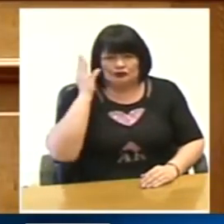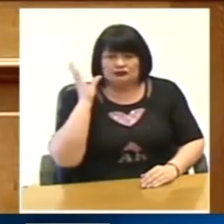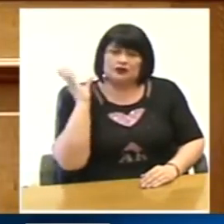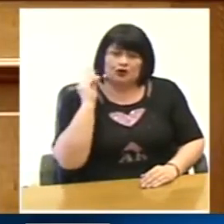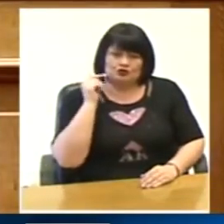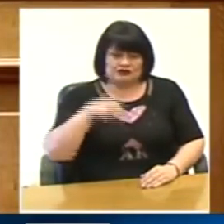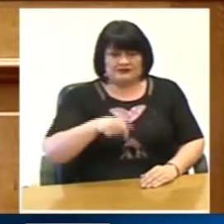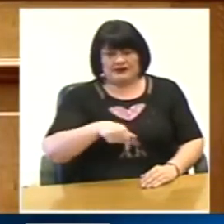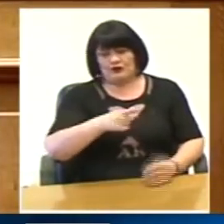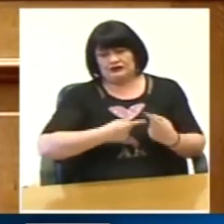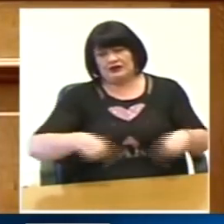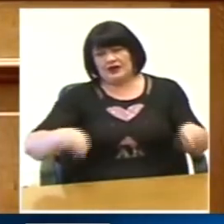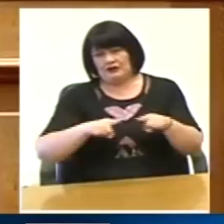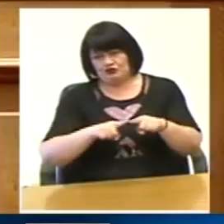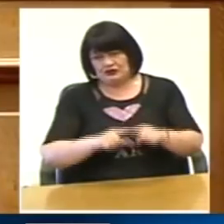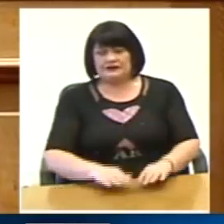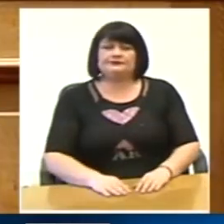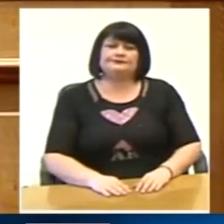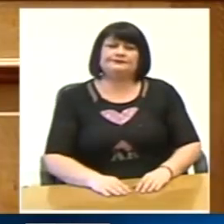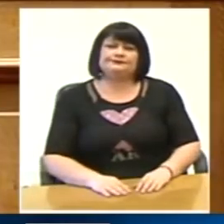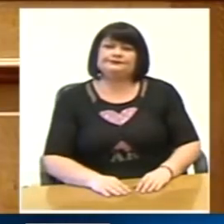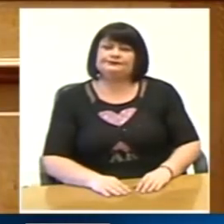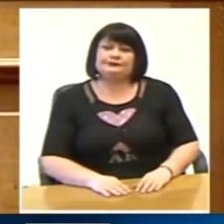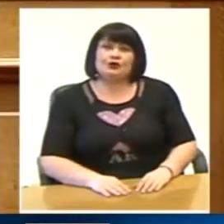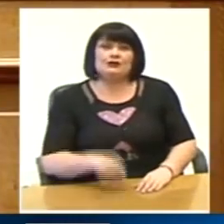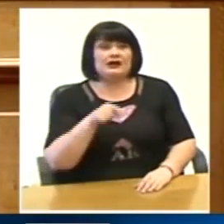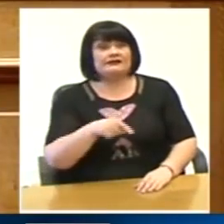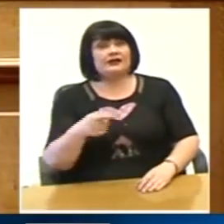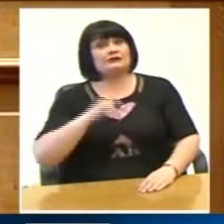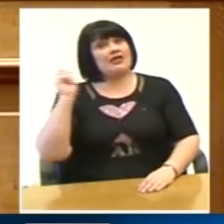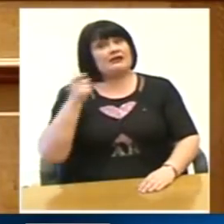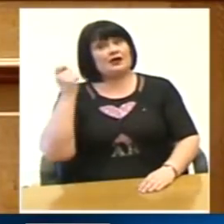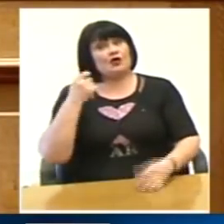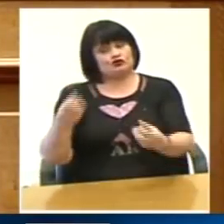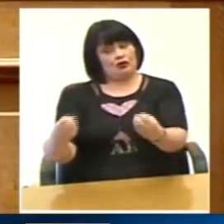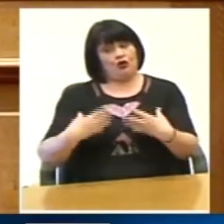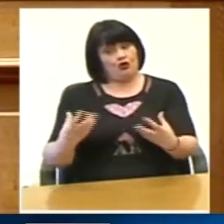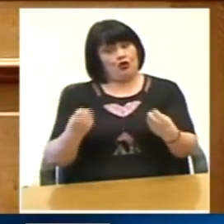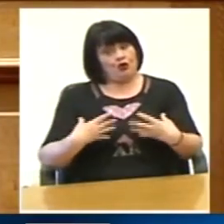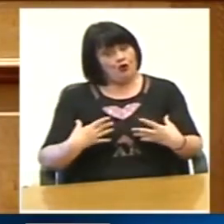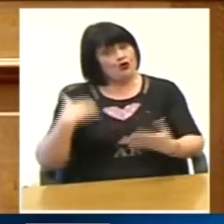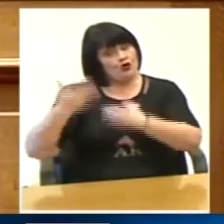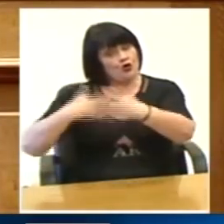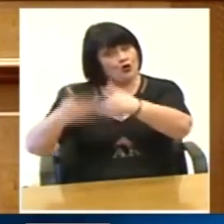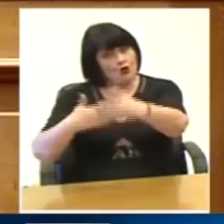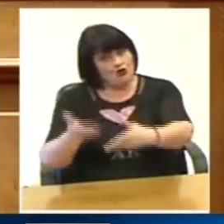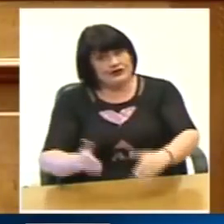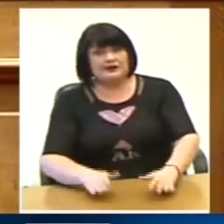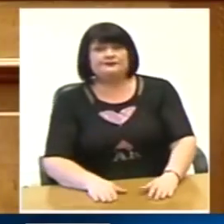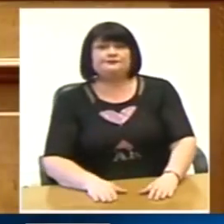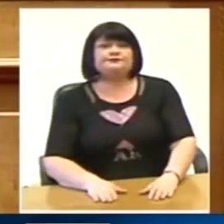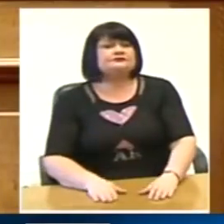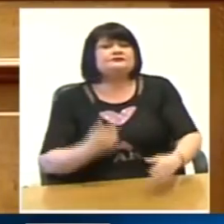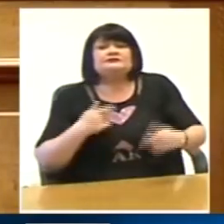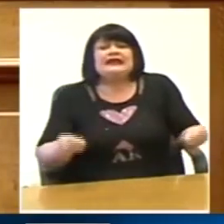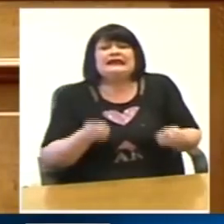σε αυτήν εδώ την αίθουσα προς τους λεγόμενους εθνικούς ευεργέτες, οι οποίοι διαχρονικά δεν έκαναν τίποτε